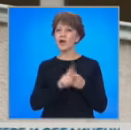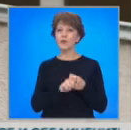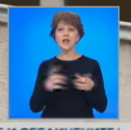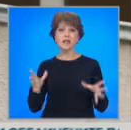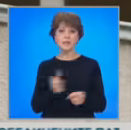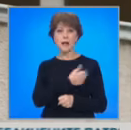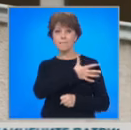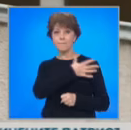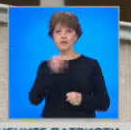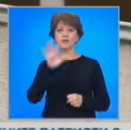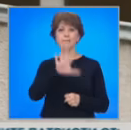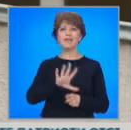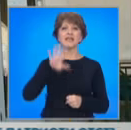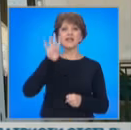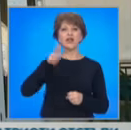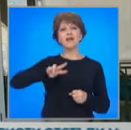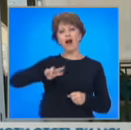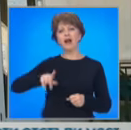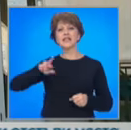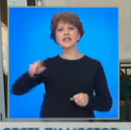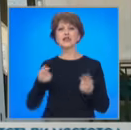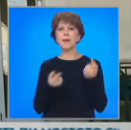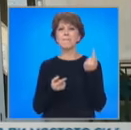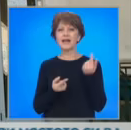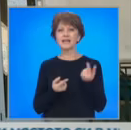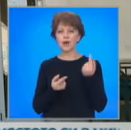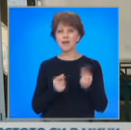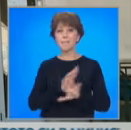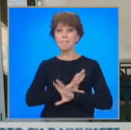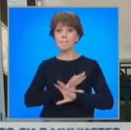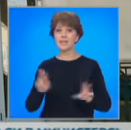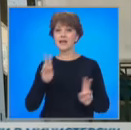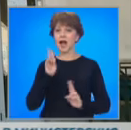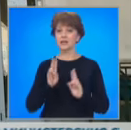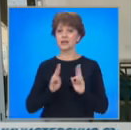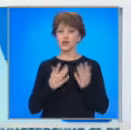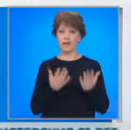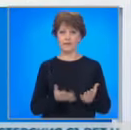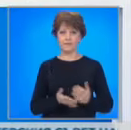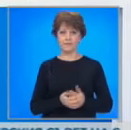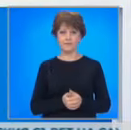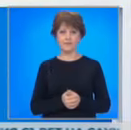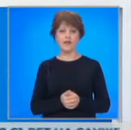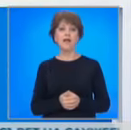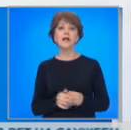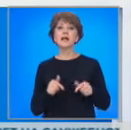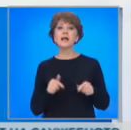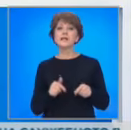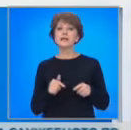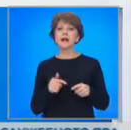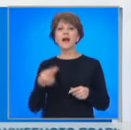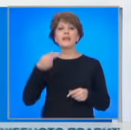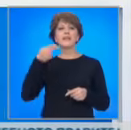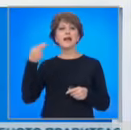открити 554 различни патрони без надлежно разрешение. И сега към тема с